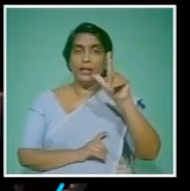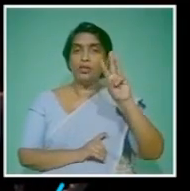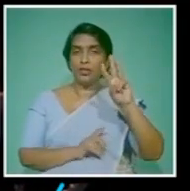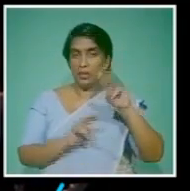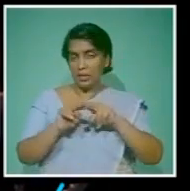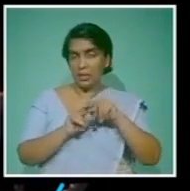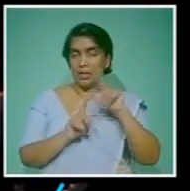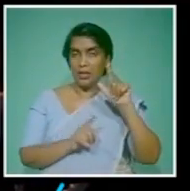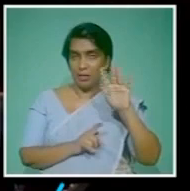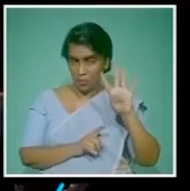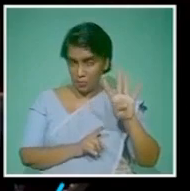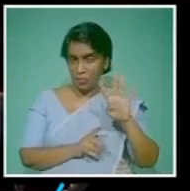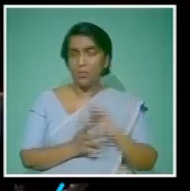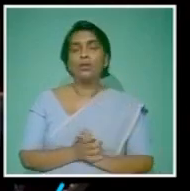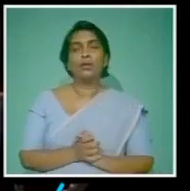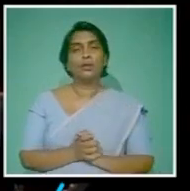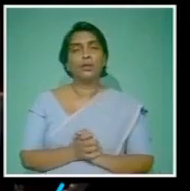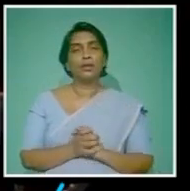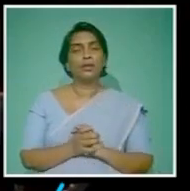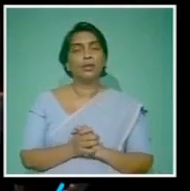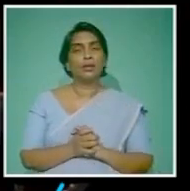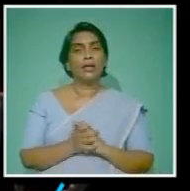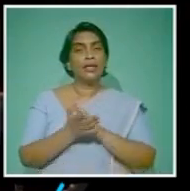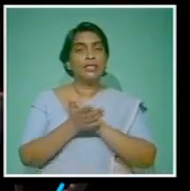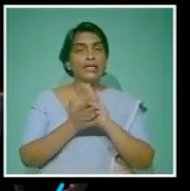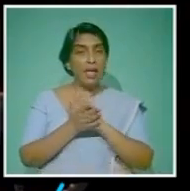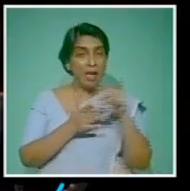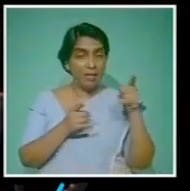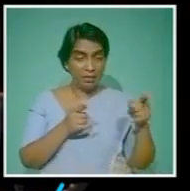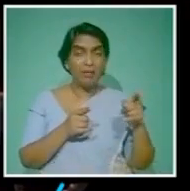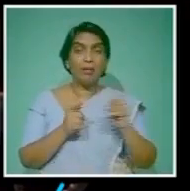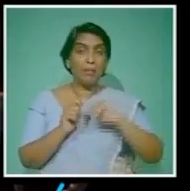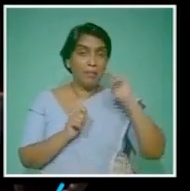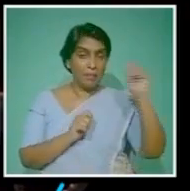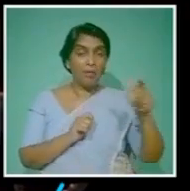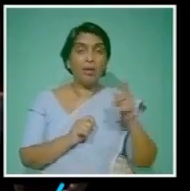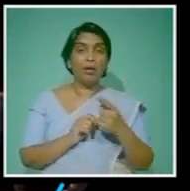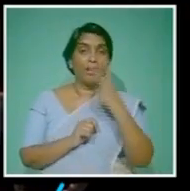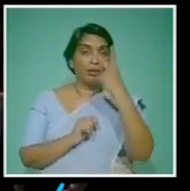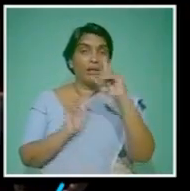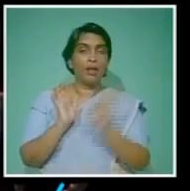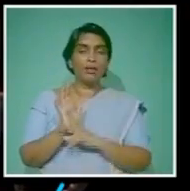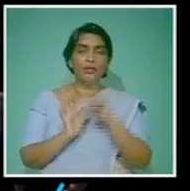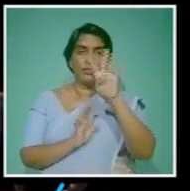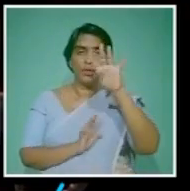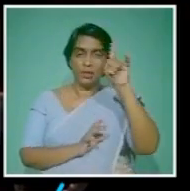14,54,173.73 අතර ශ්‍රියන් සේමසිංහ මැතිතුමා යටතේ ගෙවීමට ඇති මුදල් රුපියල්